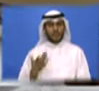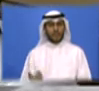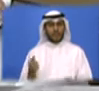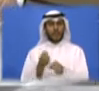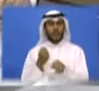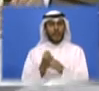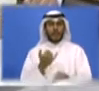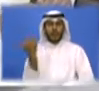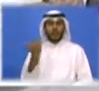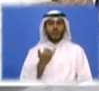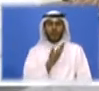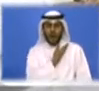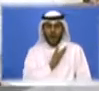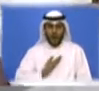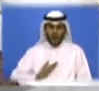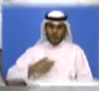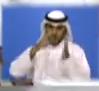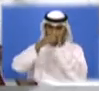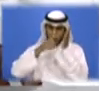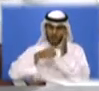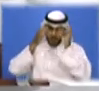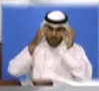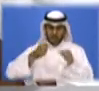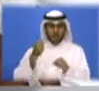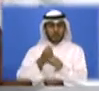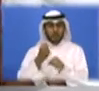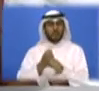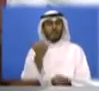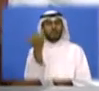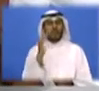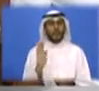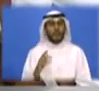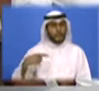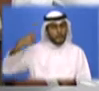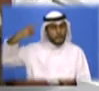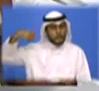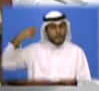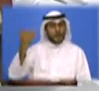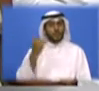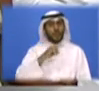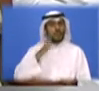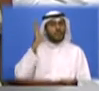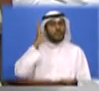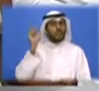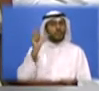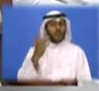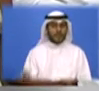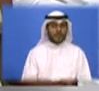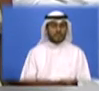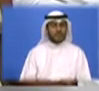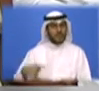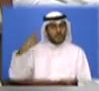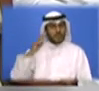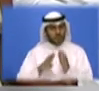من خلال القوانين الموضوعة التي تسعى إلى الارتقاء بهذه الشعيرة الإسلامية وتطوير كل ما من